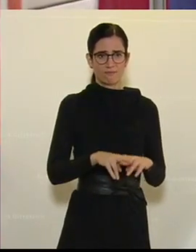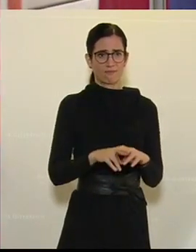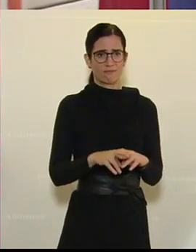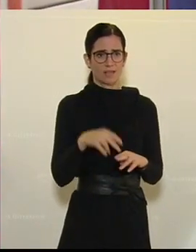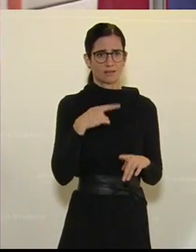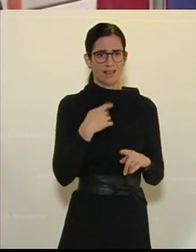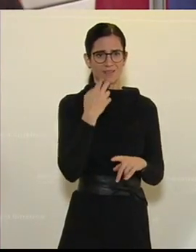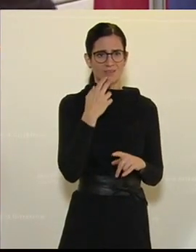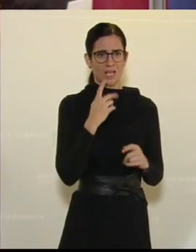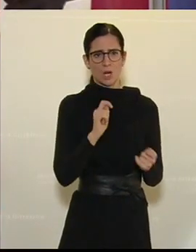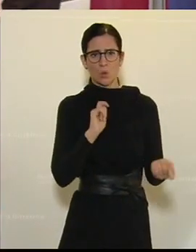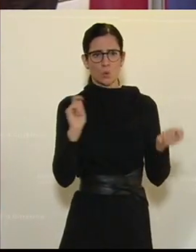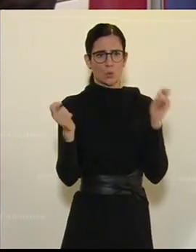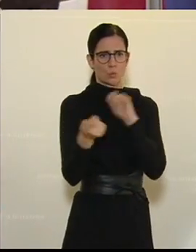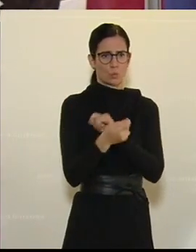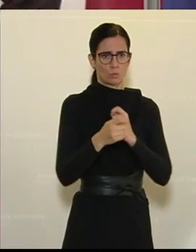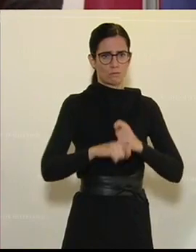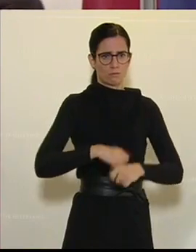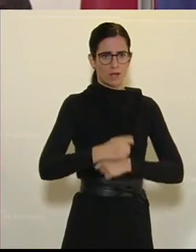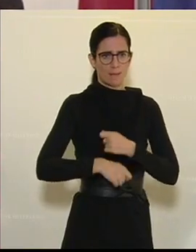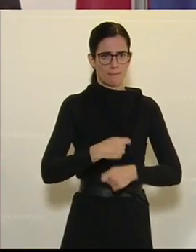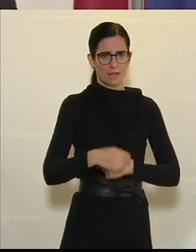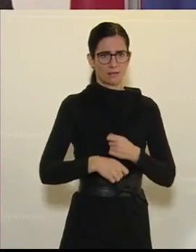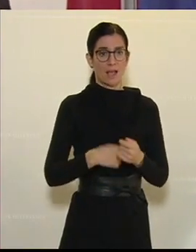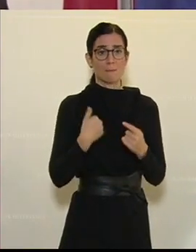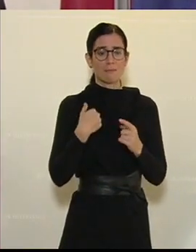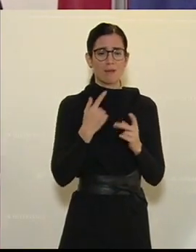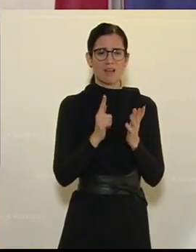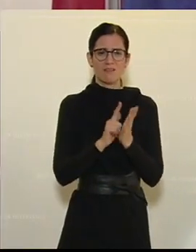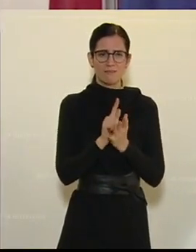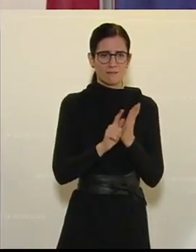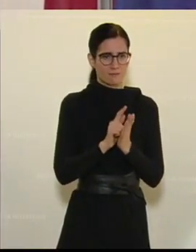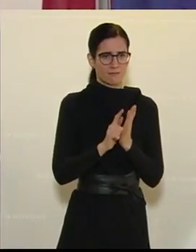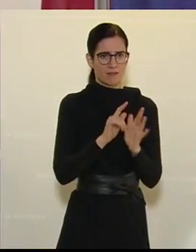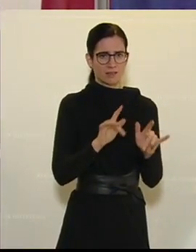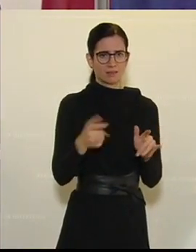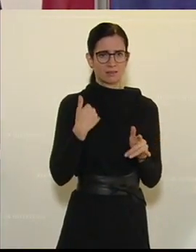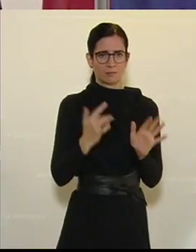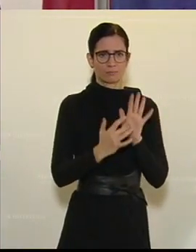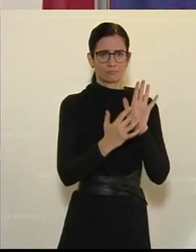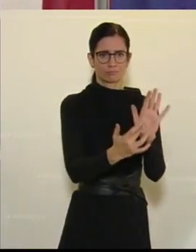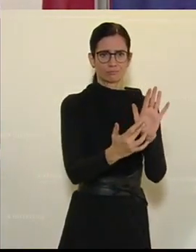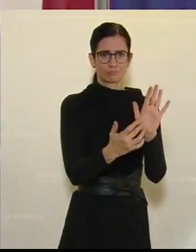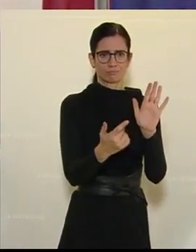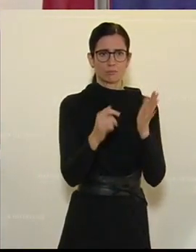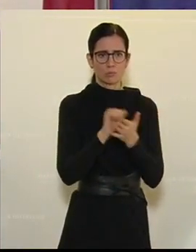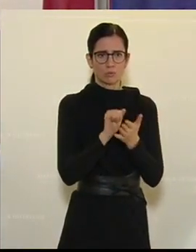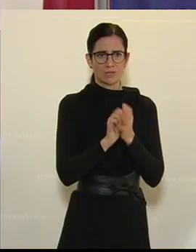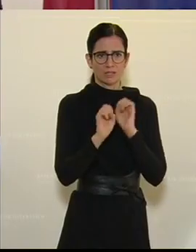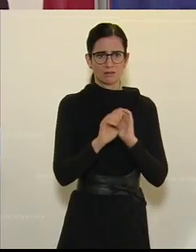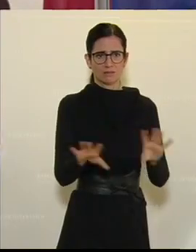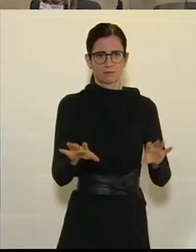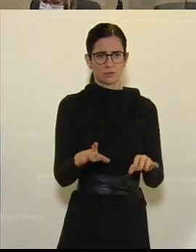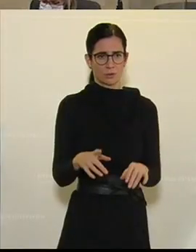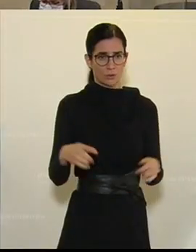Gänze umarbeiten wollen, was ich nicht glaube, wann wird die endgültig publiziert einmal? Oder wollen wir